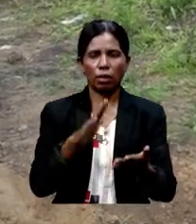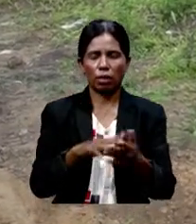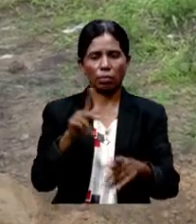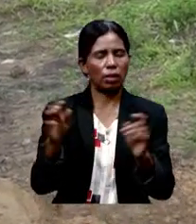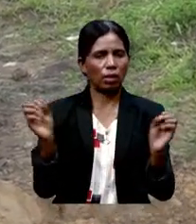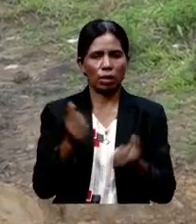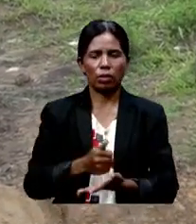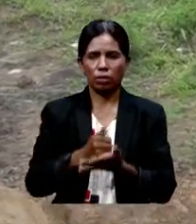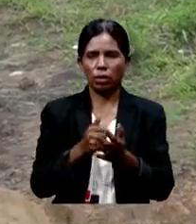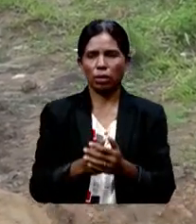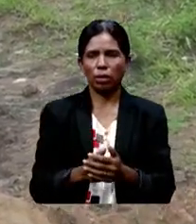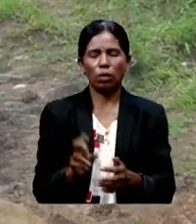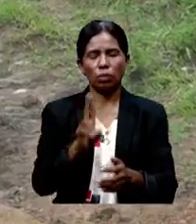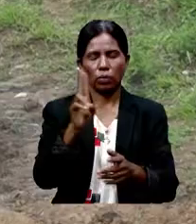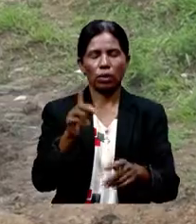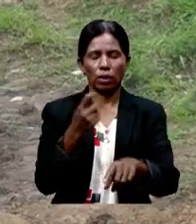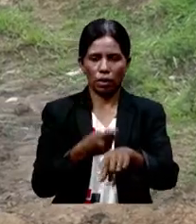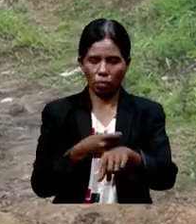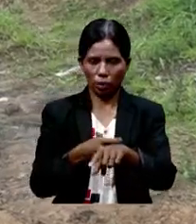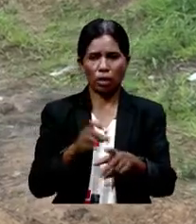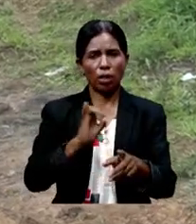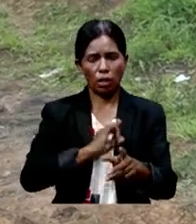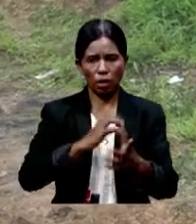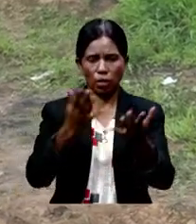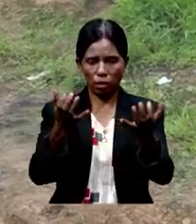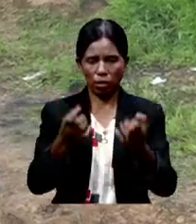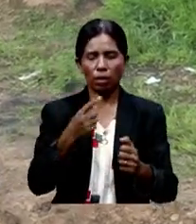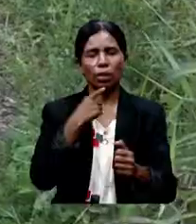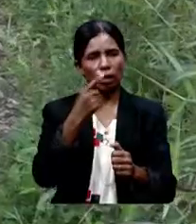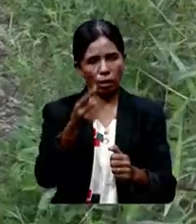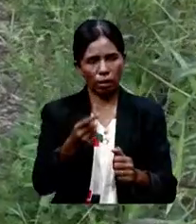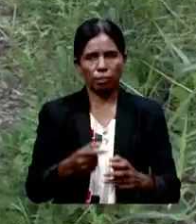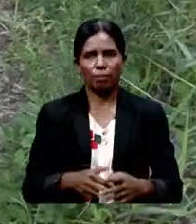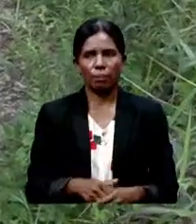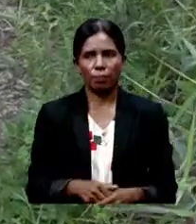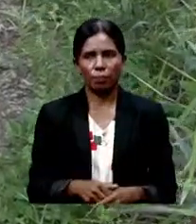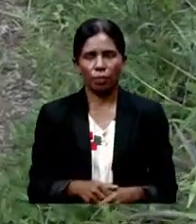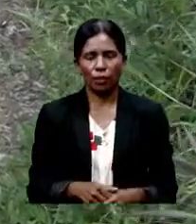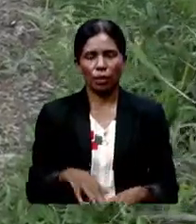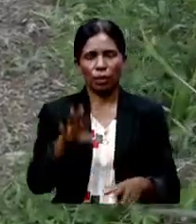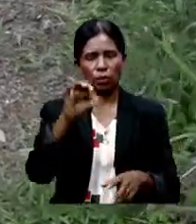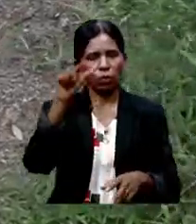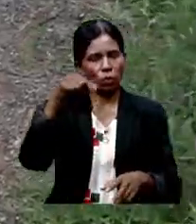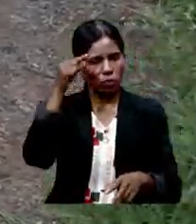hoje não aproveita tempo né água cara recomenda ela para nuno governo né